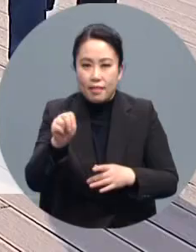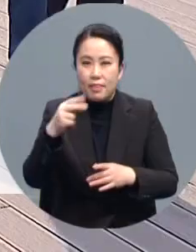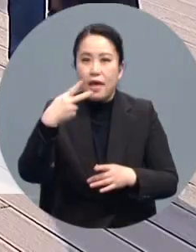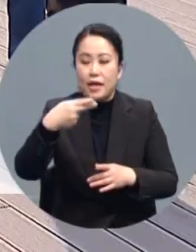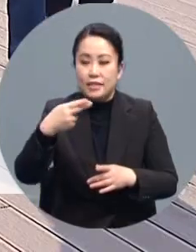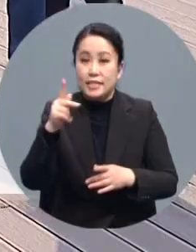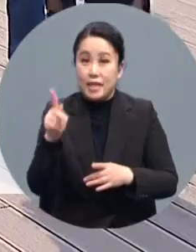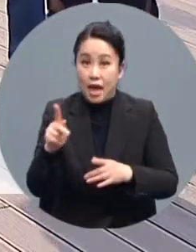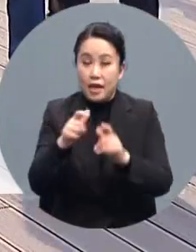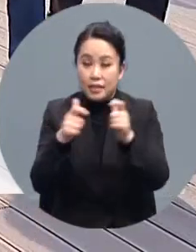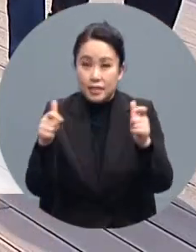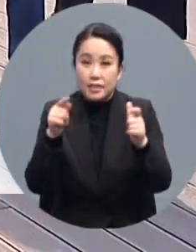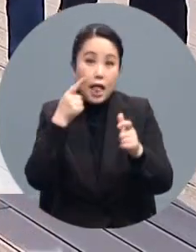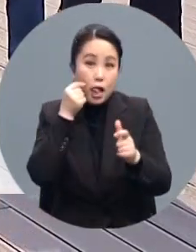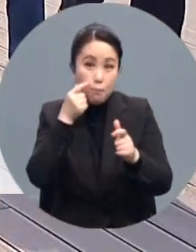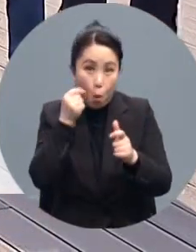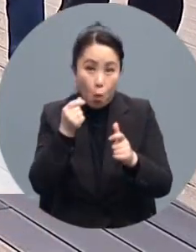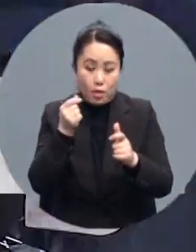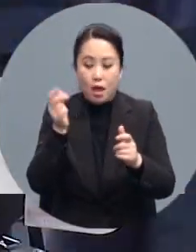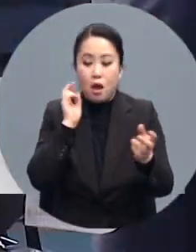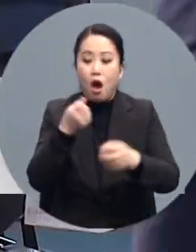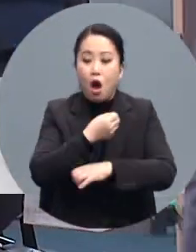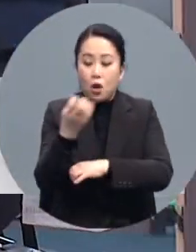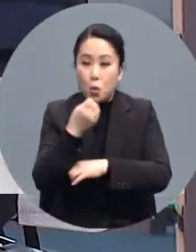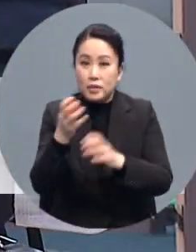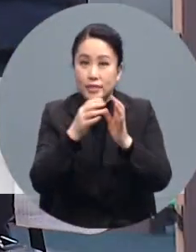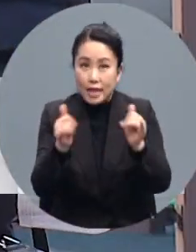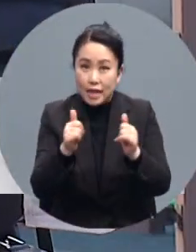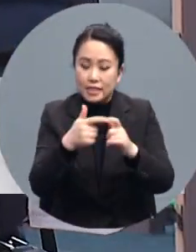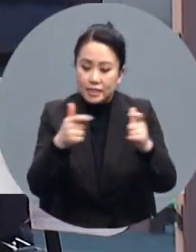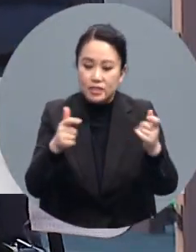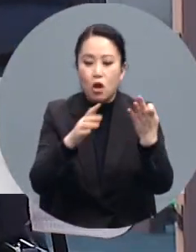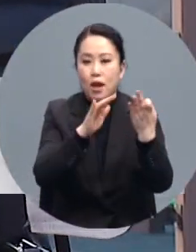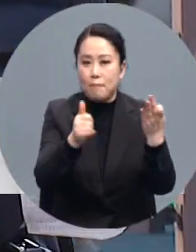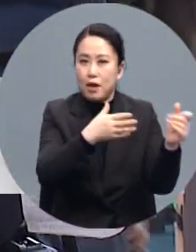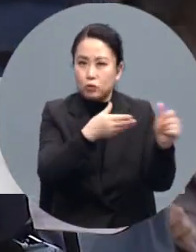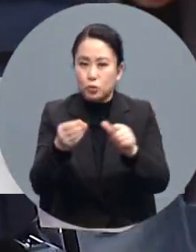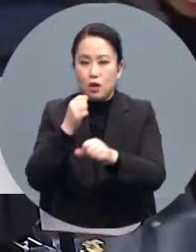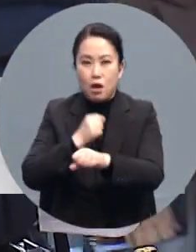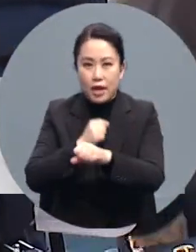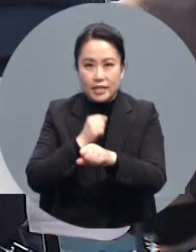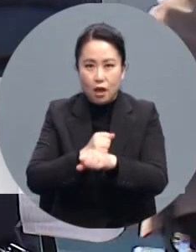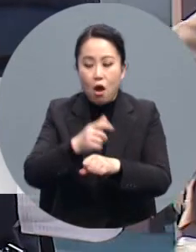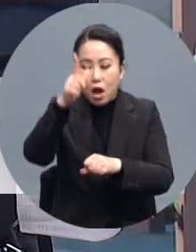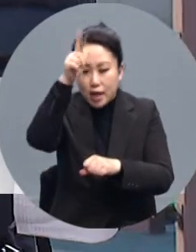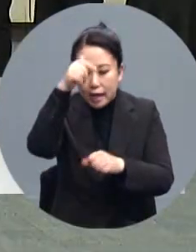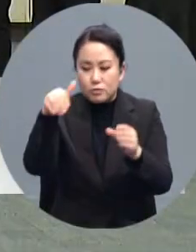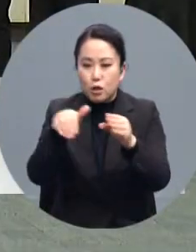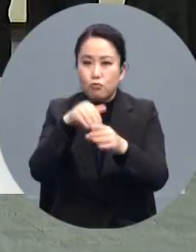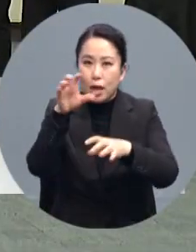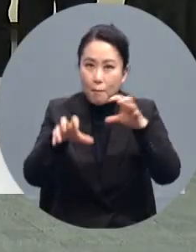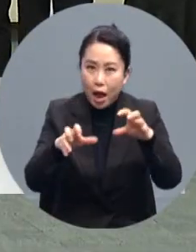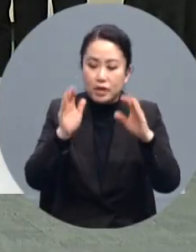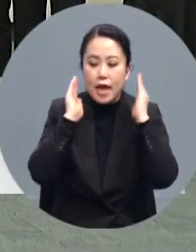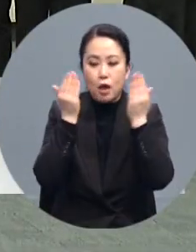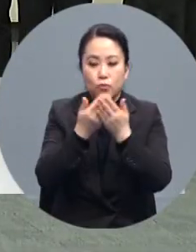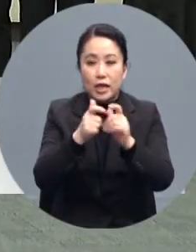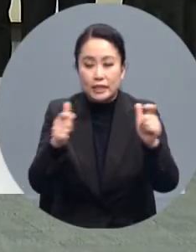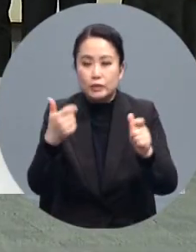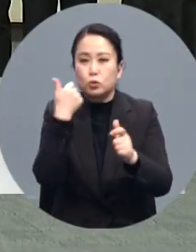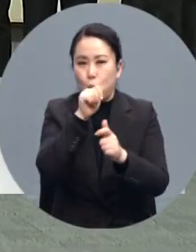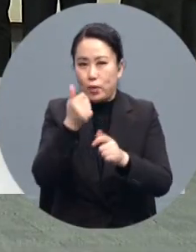14명을 초청해 엑스포 개최 예정지와 감천 문화마을, 해운대 일대를 소개했습니다. 한덕수